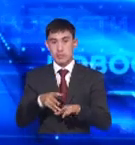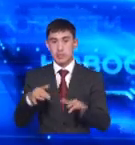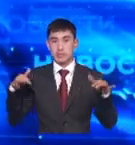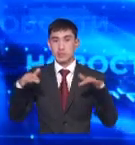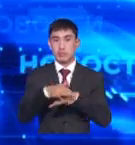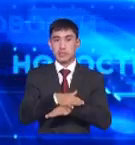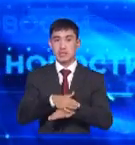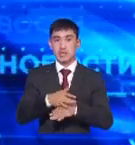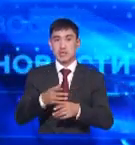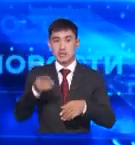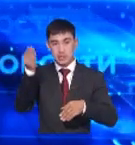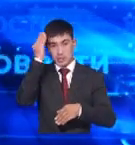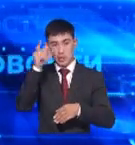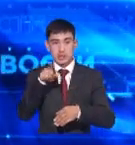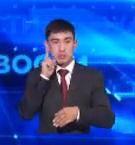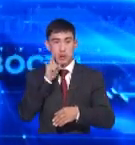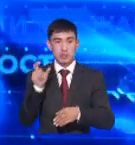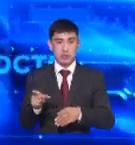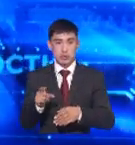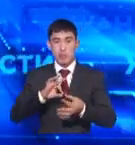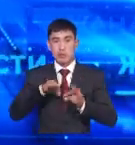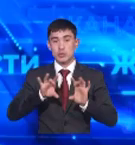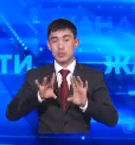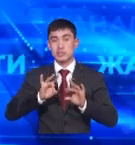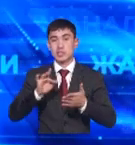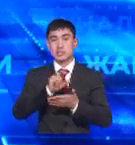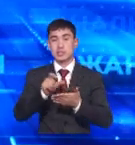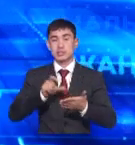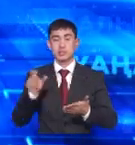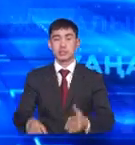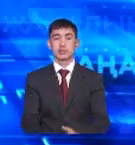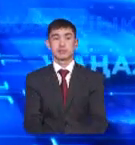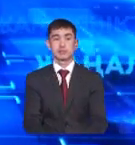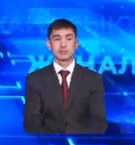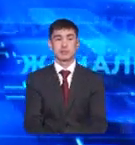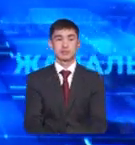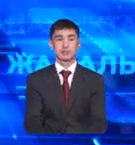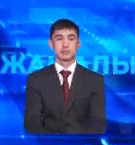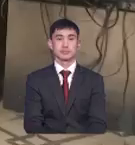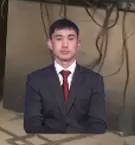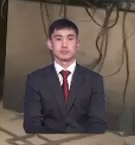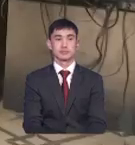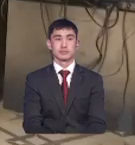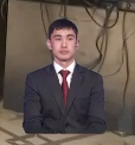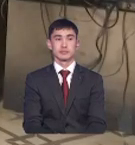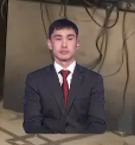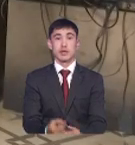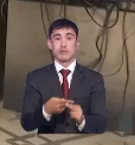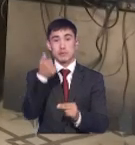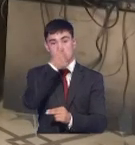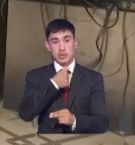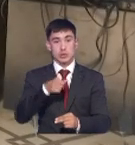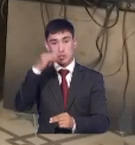мероприятие собрались представители интеллигенции молодёжь подробнее расскажет Наш корреспондент в этом году